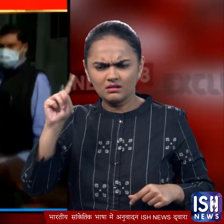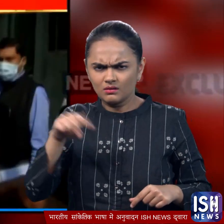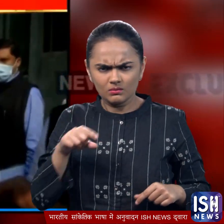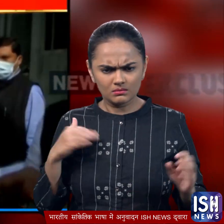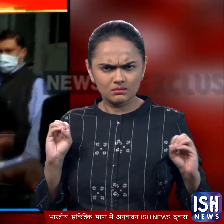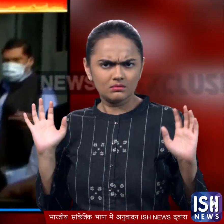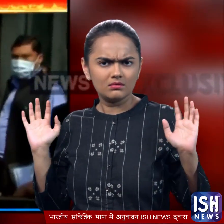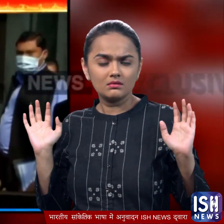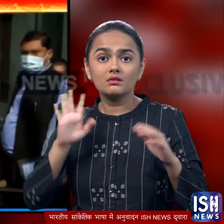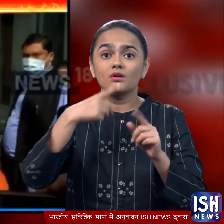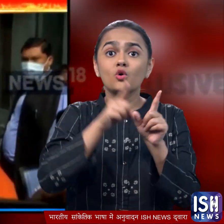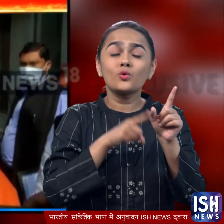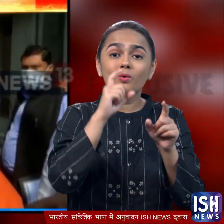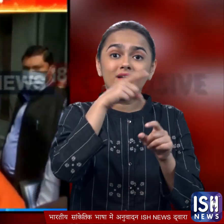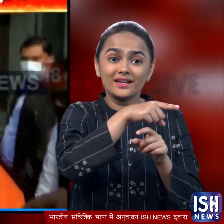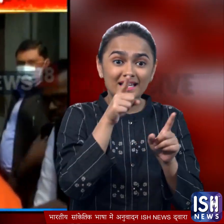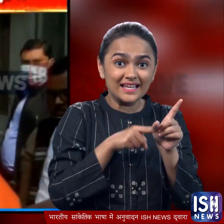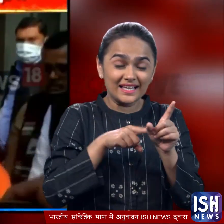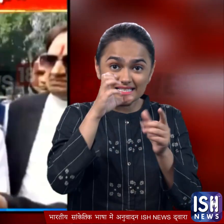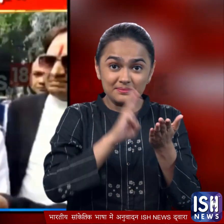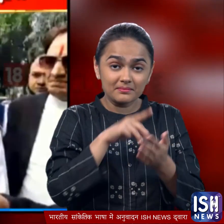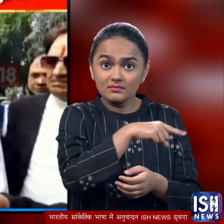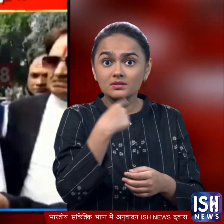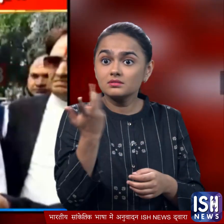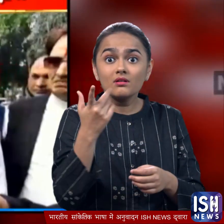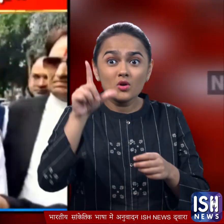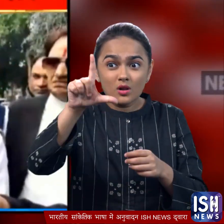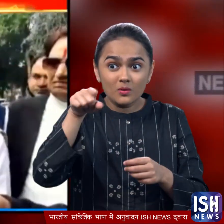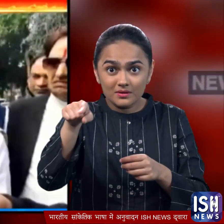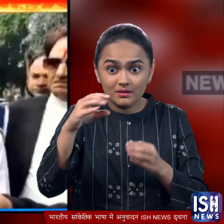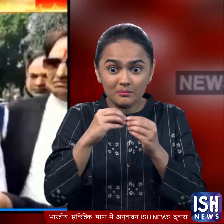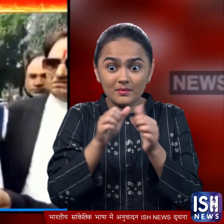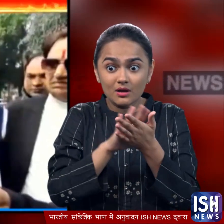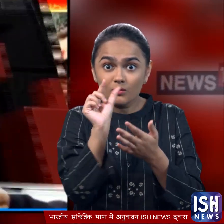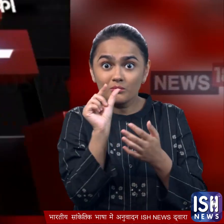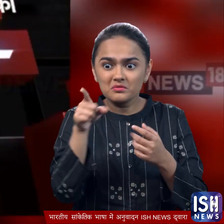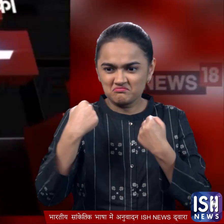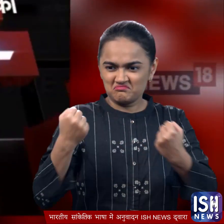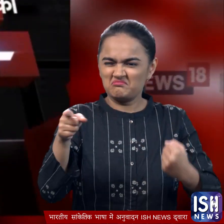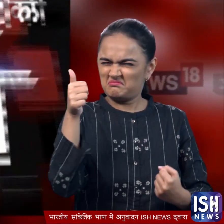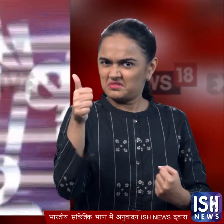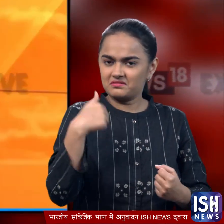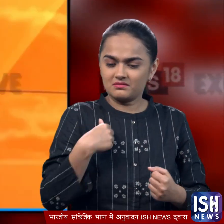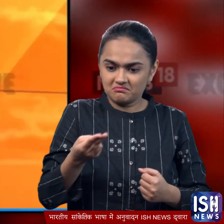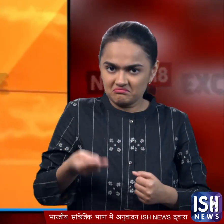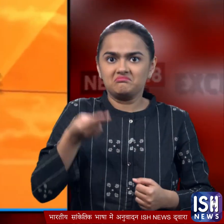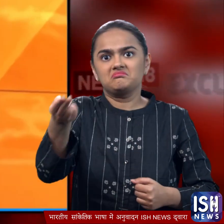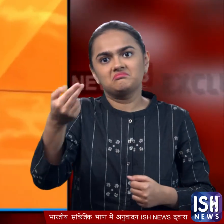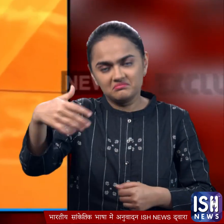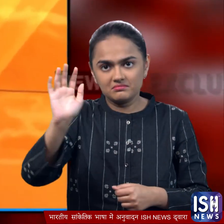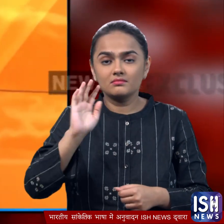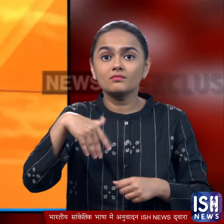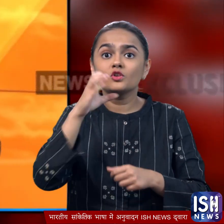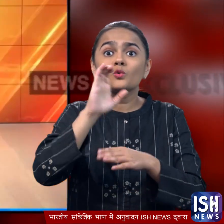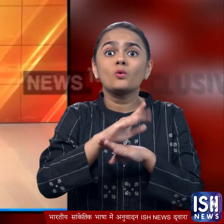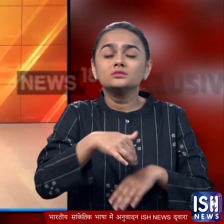बयान था। इससे पहले योगी आदित्यनाथ विरोधियों पर आरोप लगा चुके हैं कि उन्होंने लोनी से बाहुबली को टिकट दिया है। चुनाव से पहले पंजाब कांग्रेस की